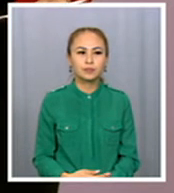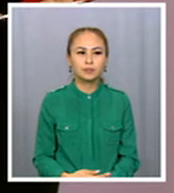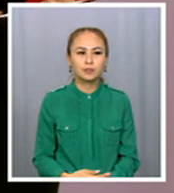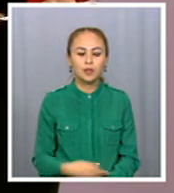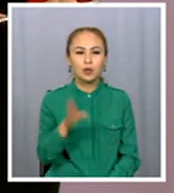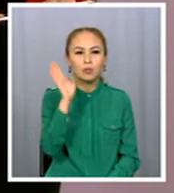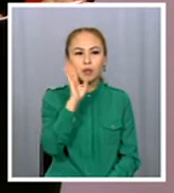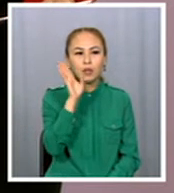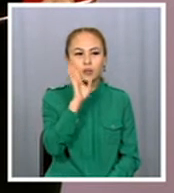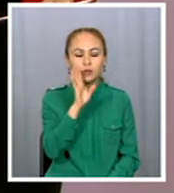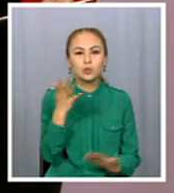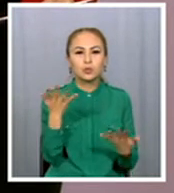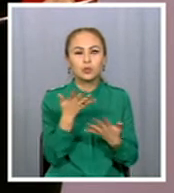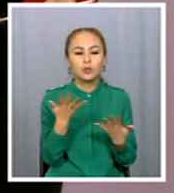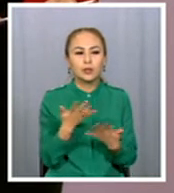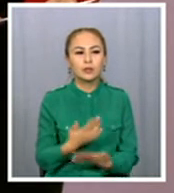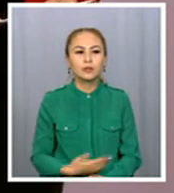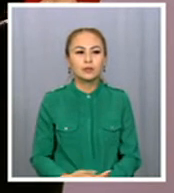Бұлақтың суы қандай?